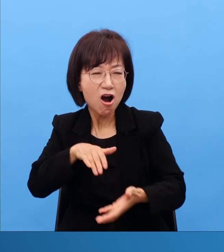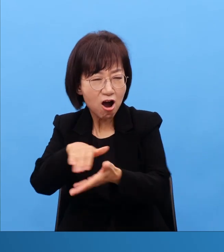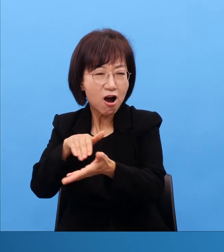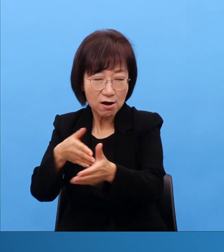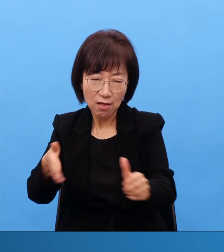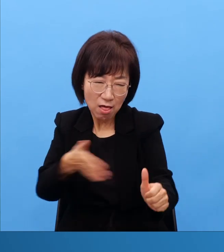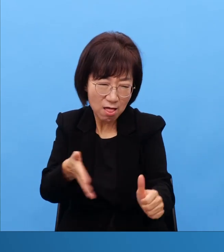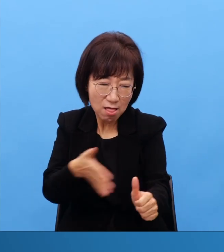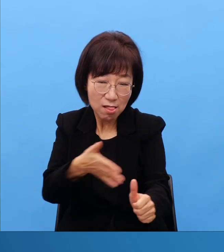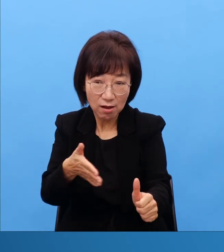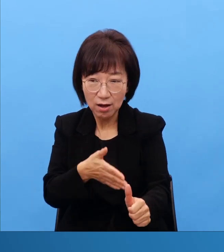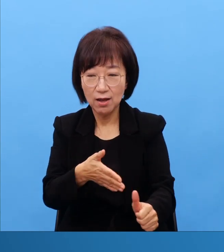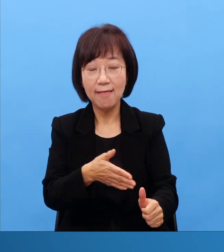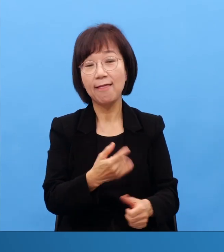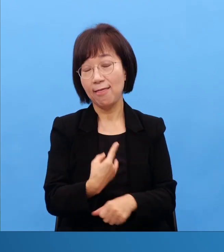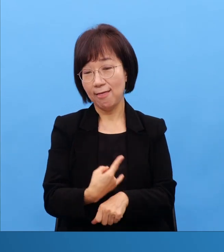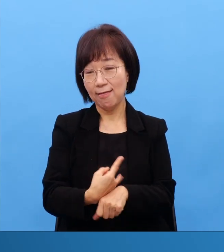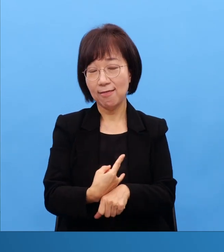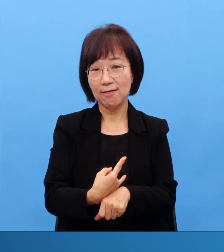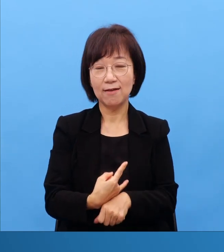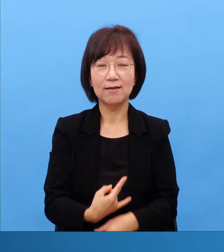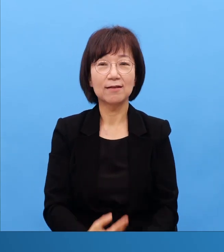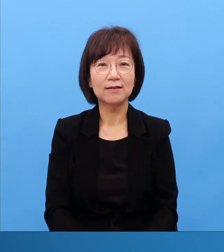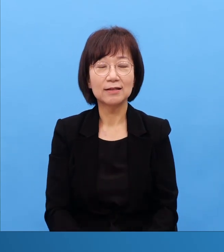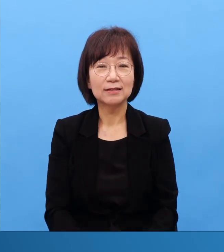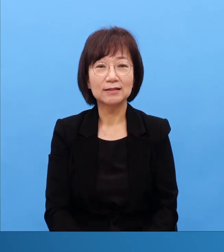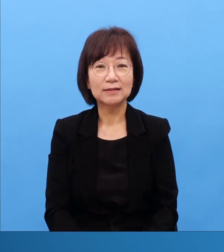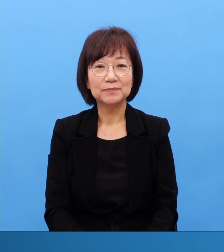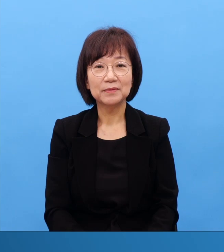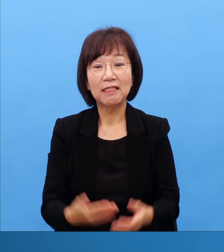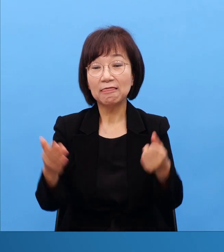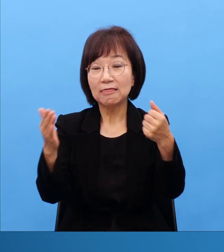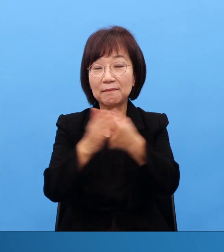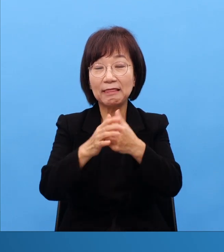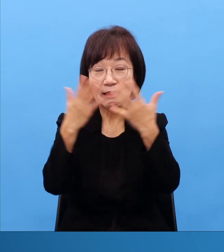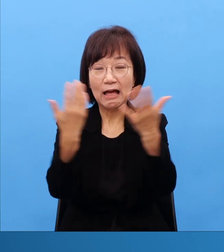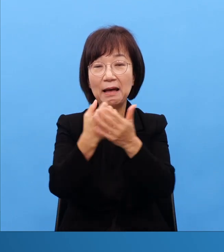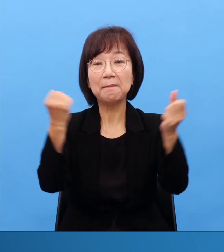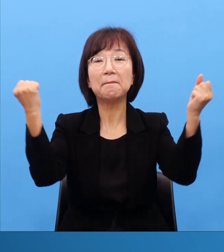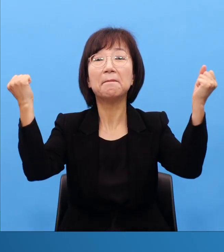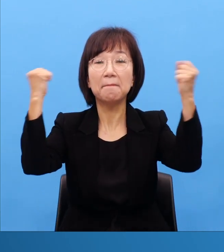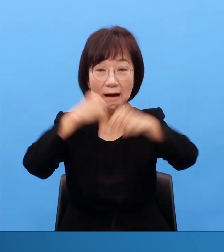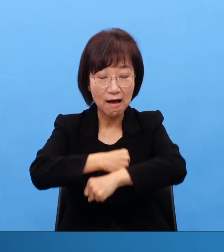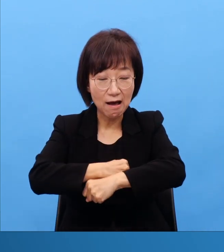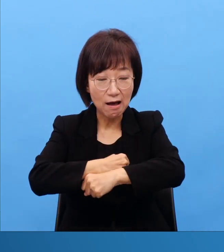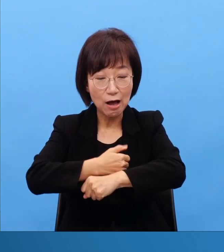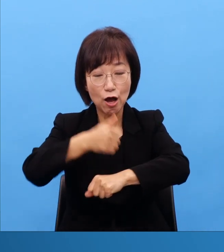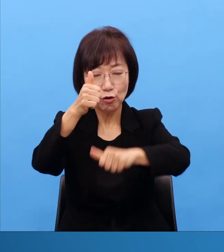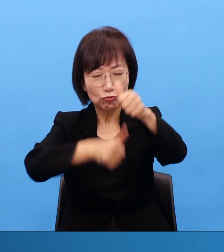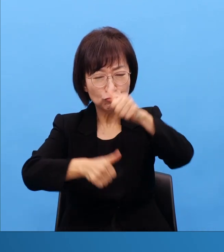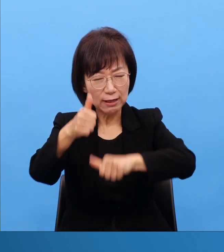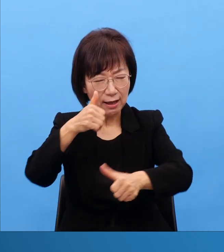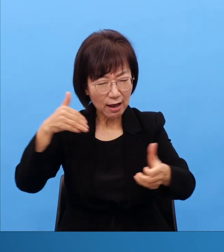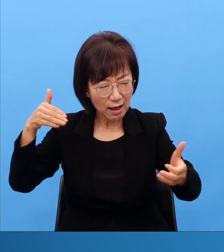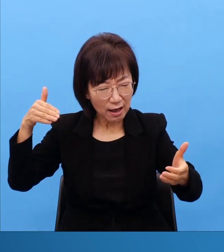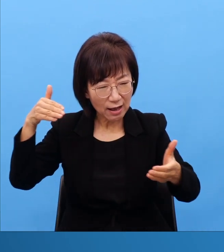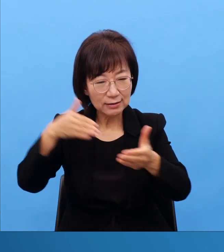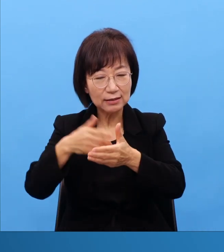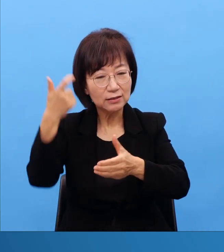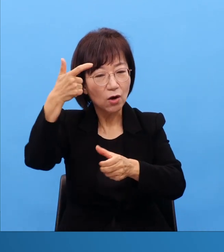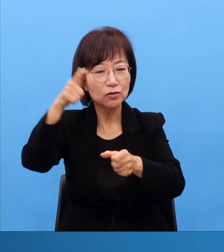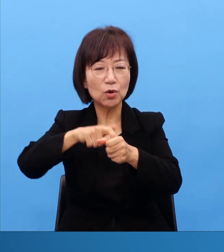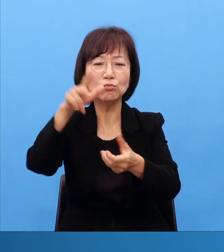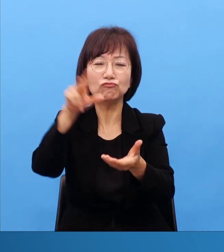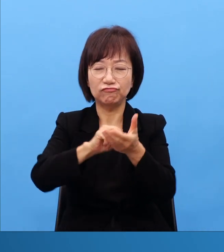about the results that they desire. 그래서 다 망하고 후대는 영적 문제 다 온 거예요. But as a result of that, they